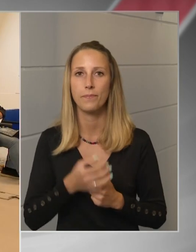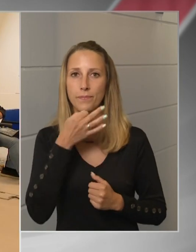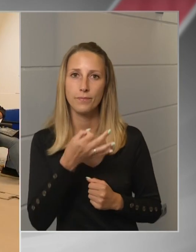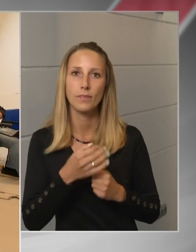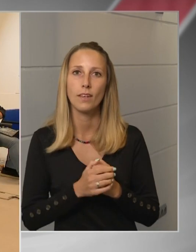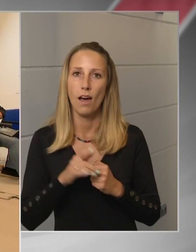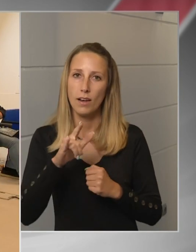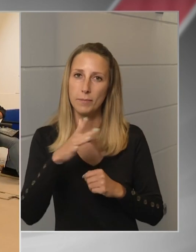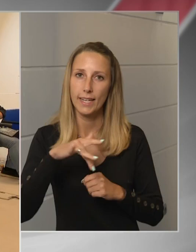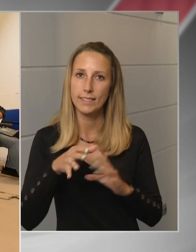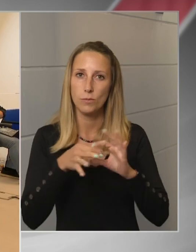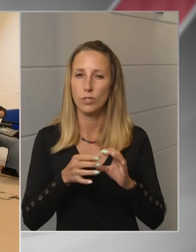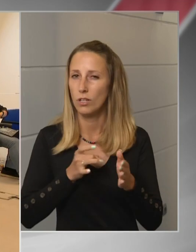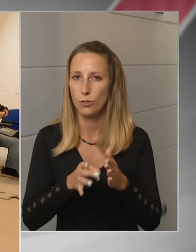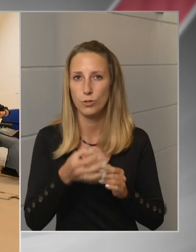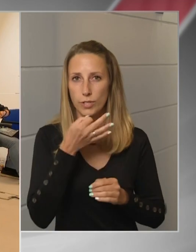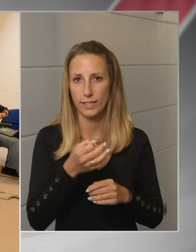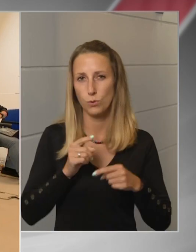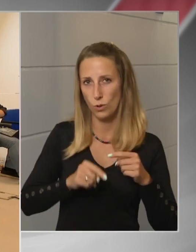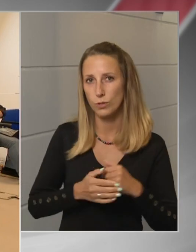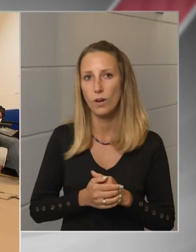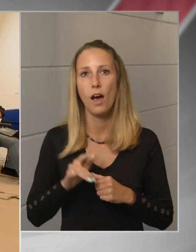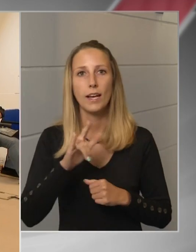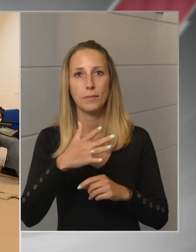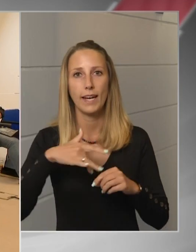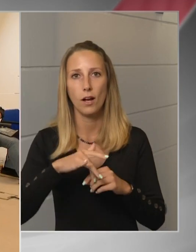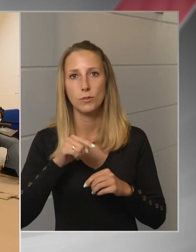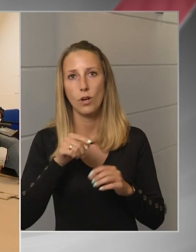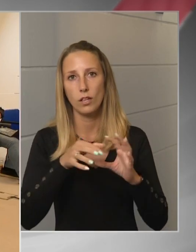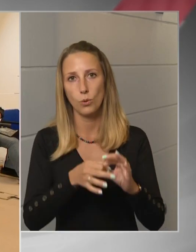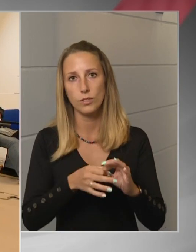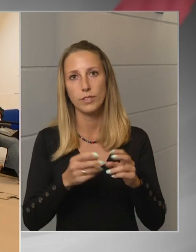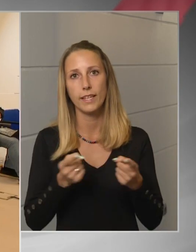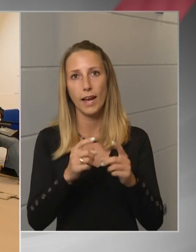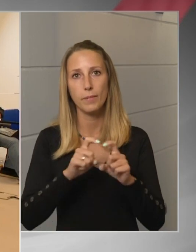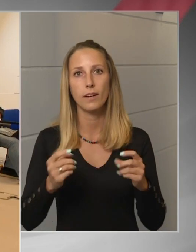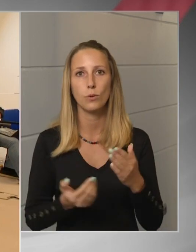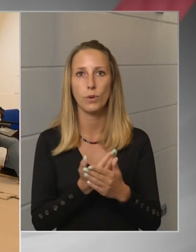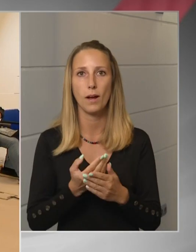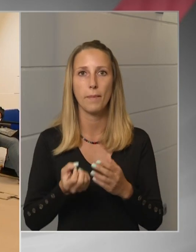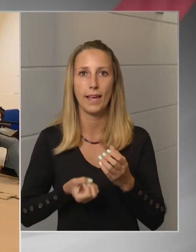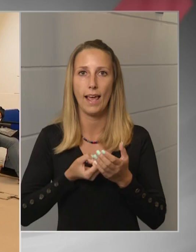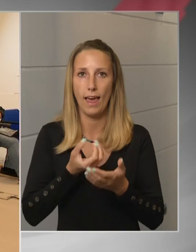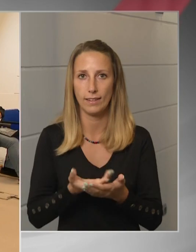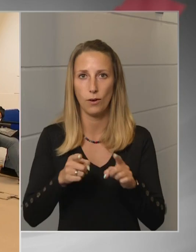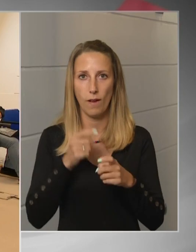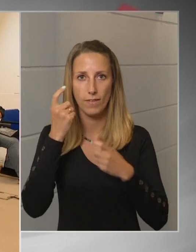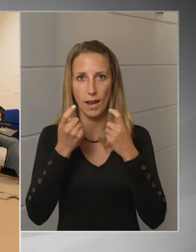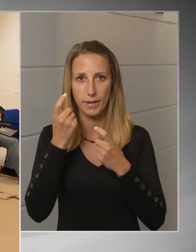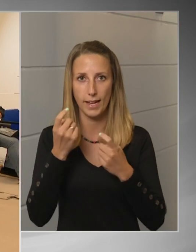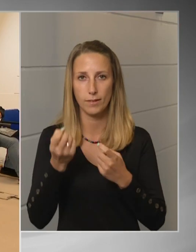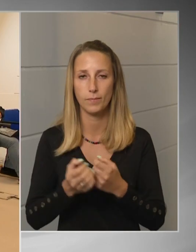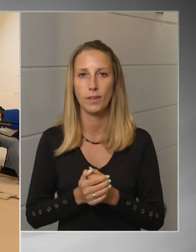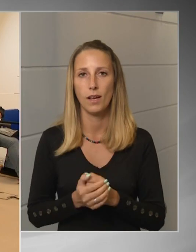gyors revéd kérdés rendben. Itt a reptérrel kapcsolatos hírek miatt ismét megjelentek olyan vélemények, amelyek